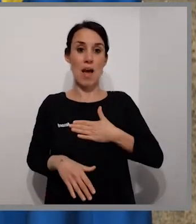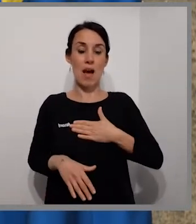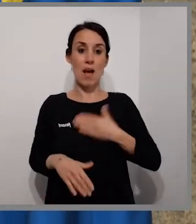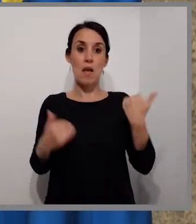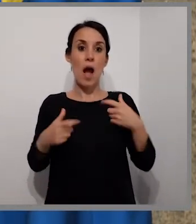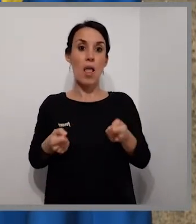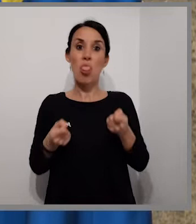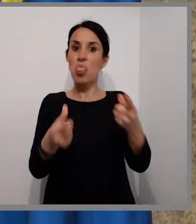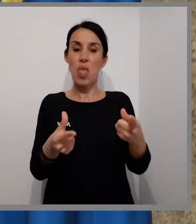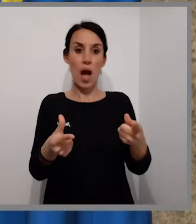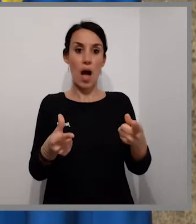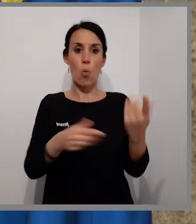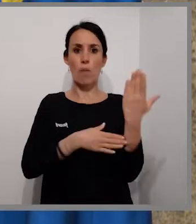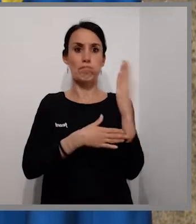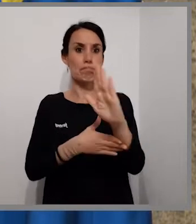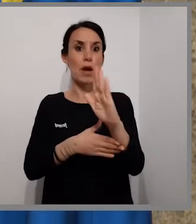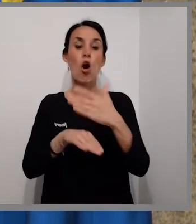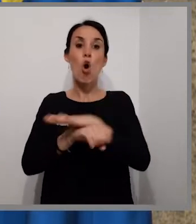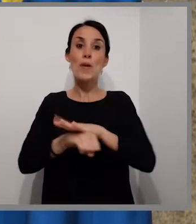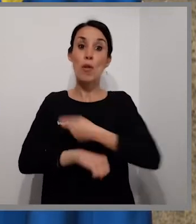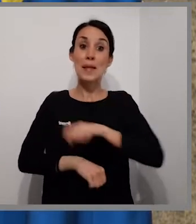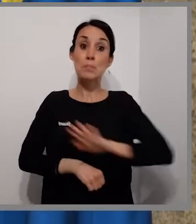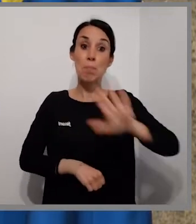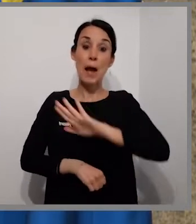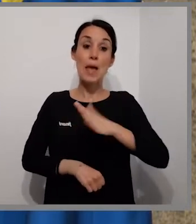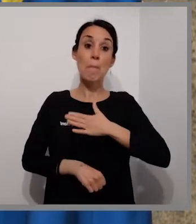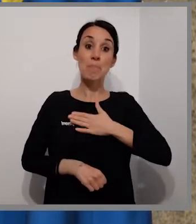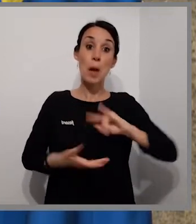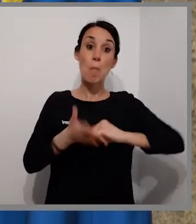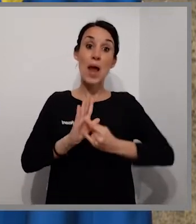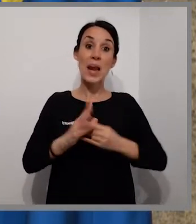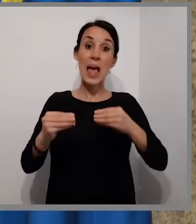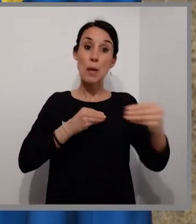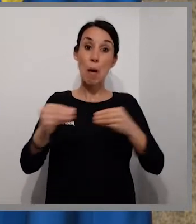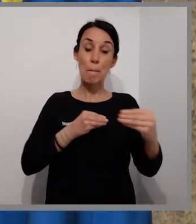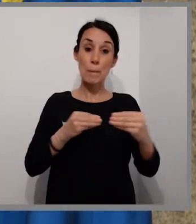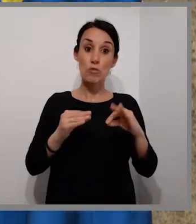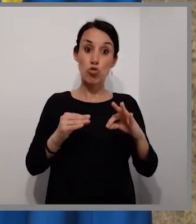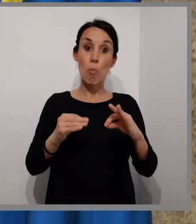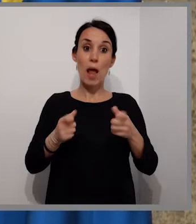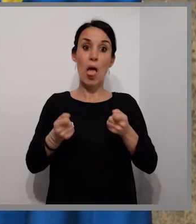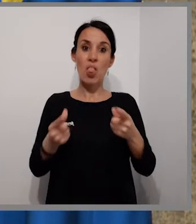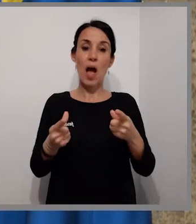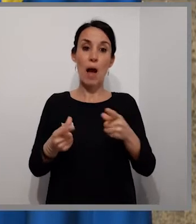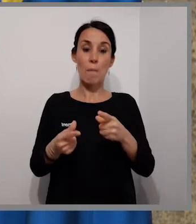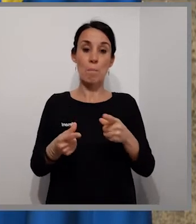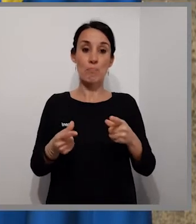anem a abastir, li anem a plantejar al govern d'Espanya el nostre pla d'equipaments per a portar